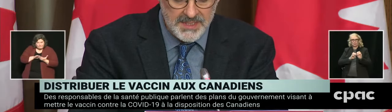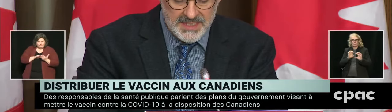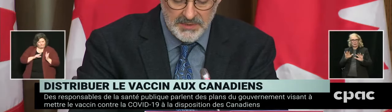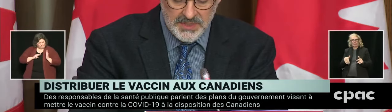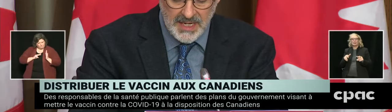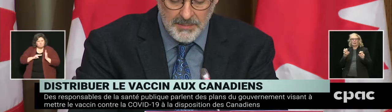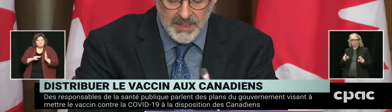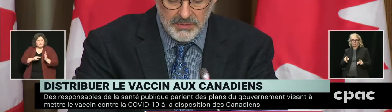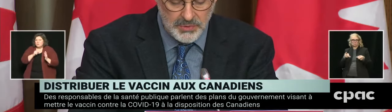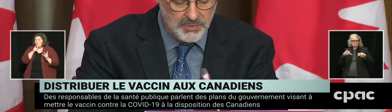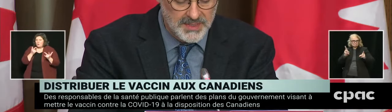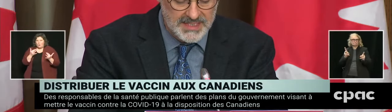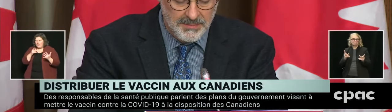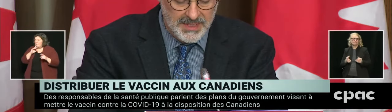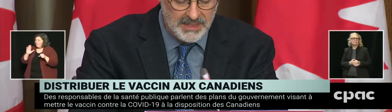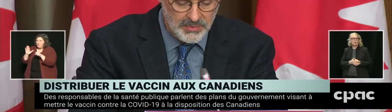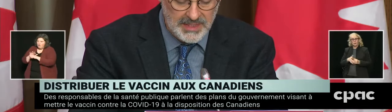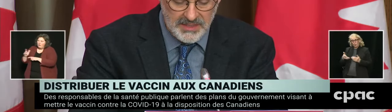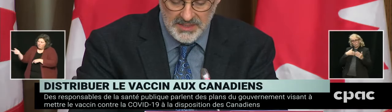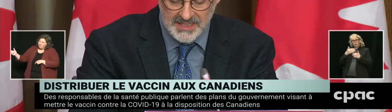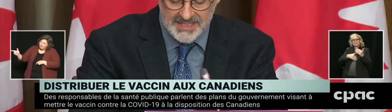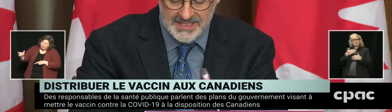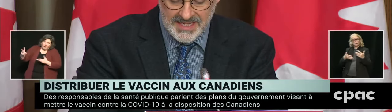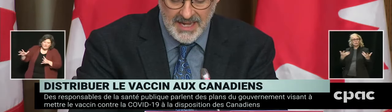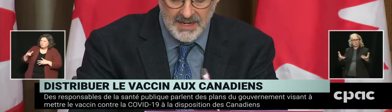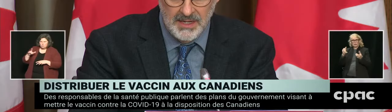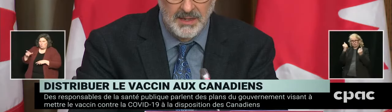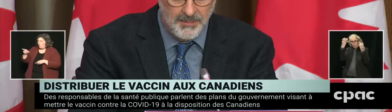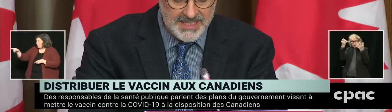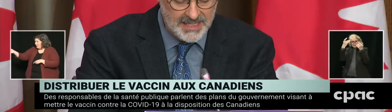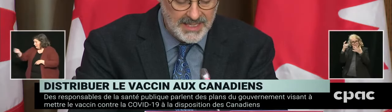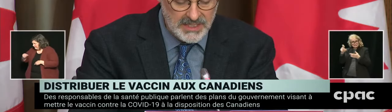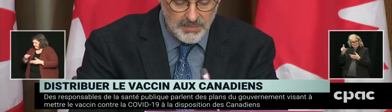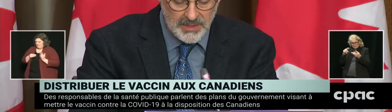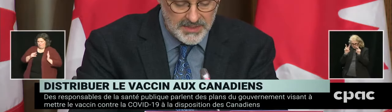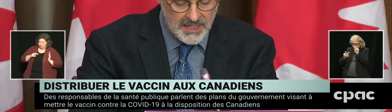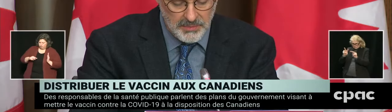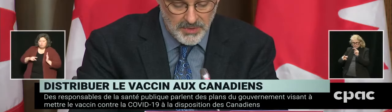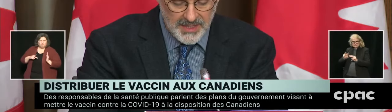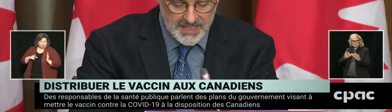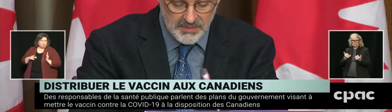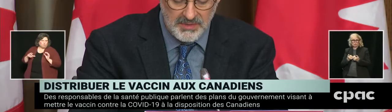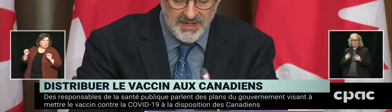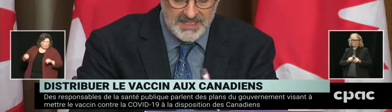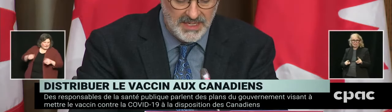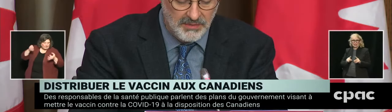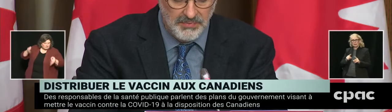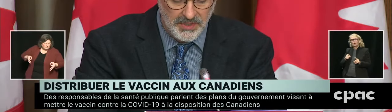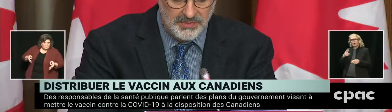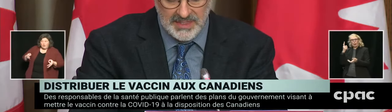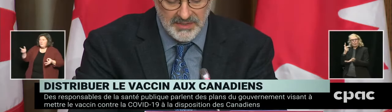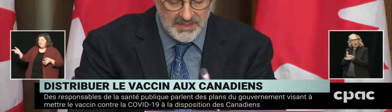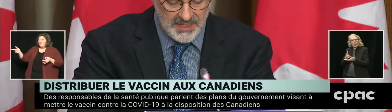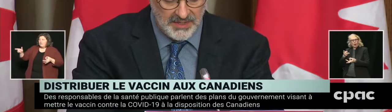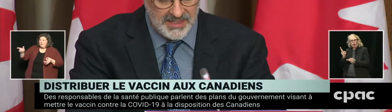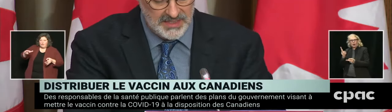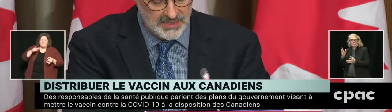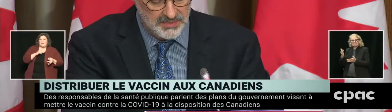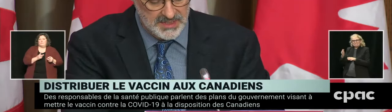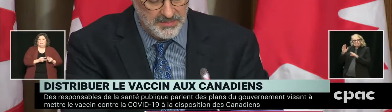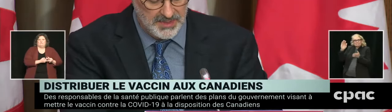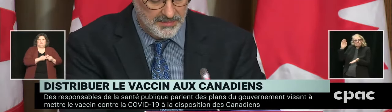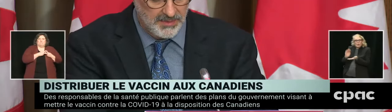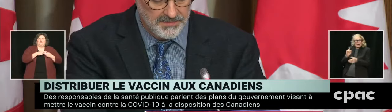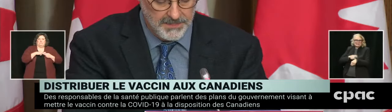nouveau processus implique toujours d'examiner toutes les données nécessaires, mais il réduit le temps d'homologation d'un vaccin une fois que toutes les données requises